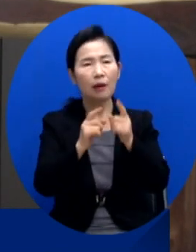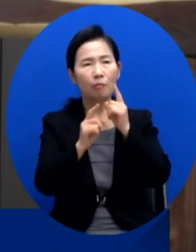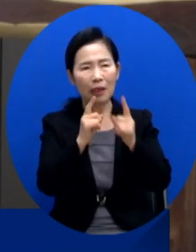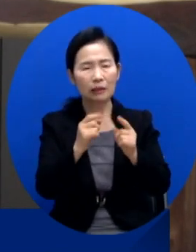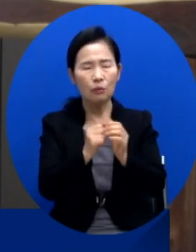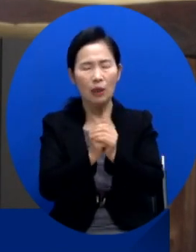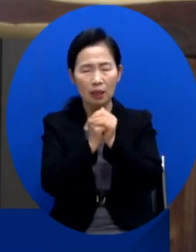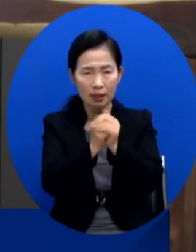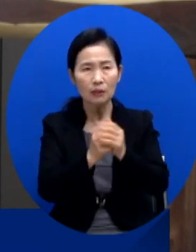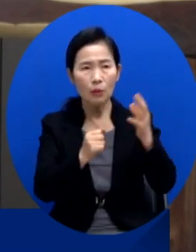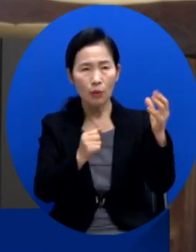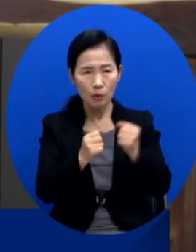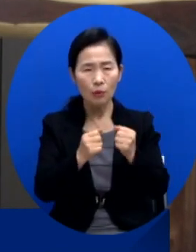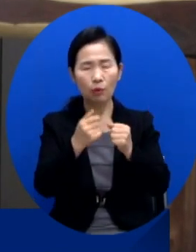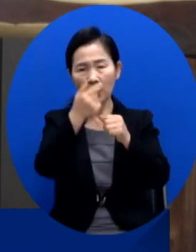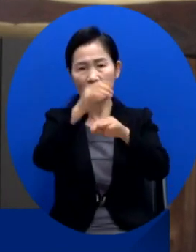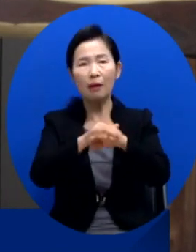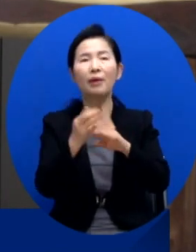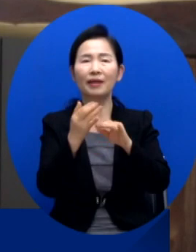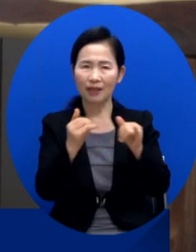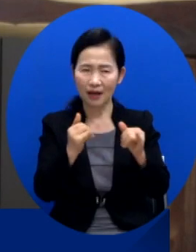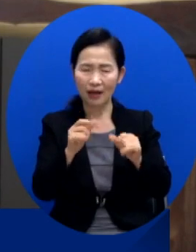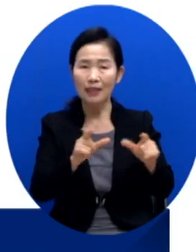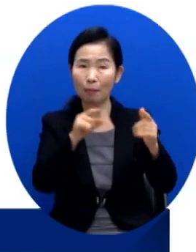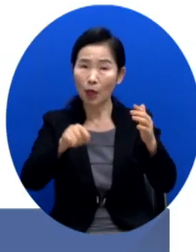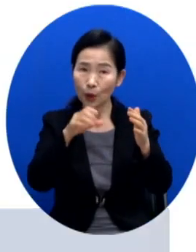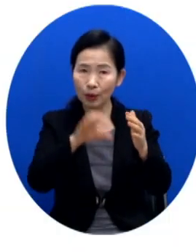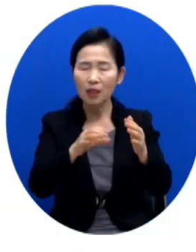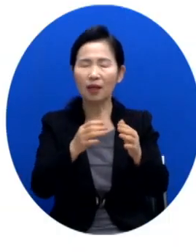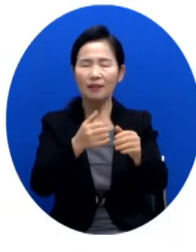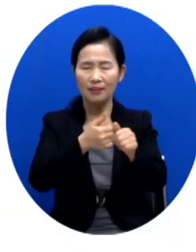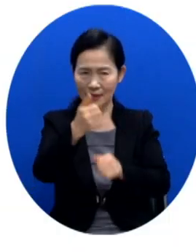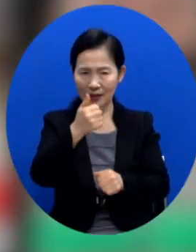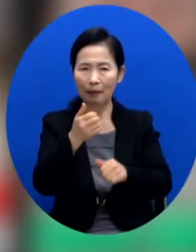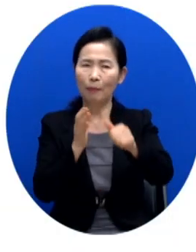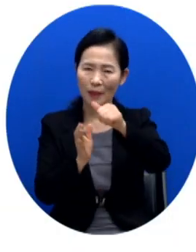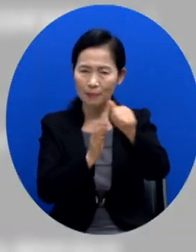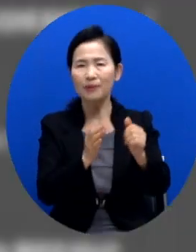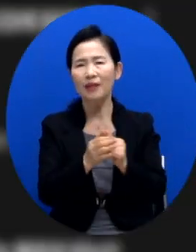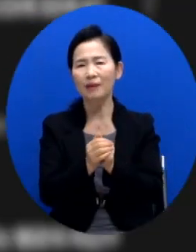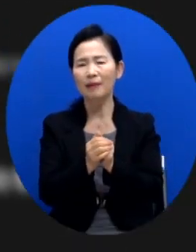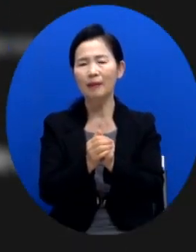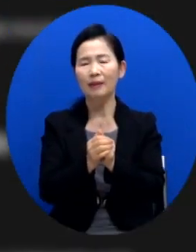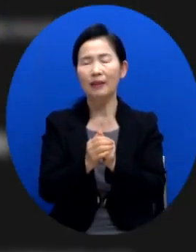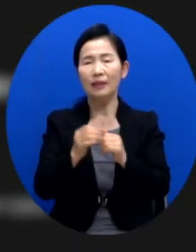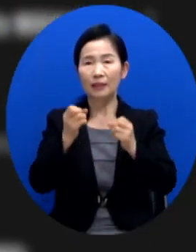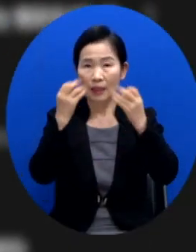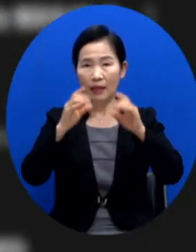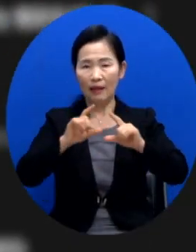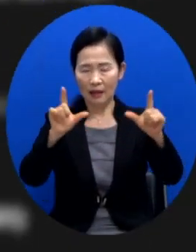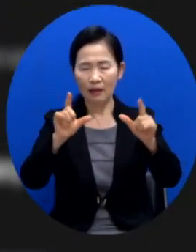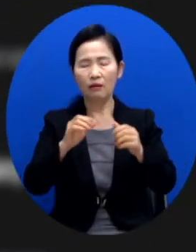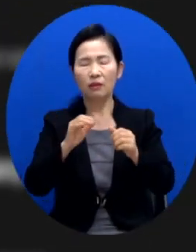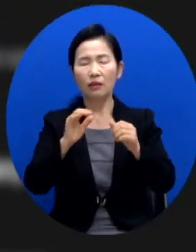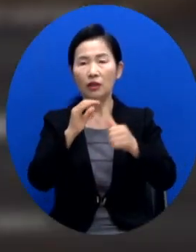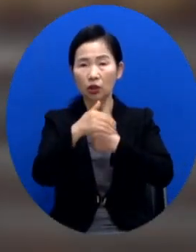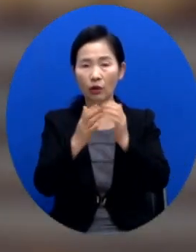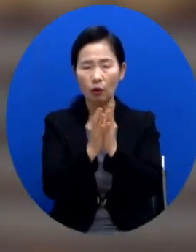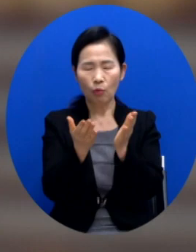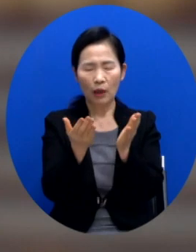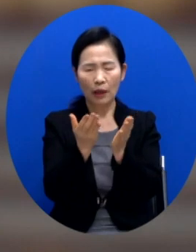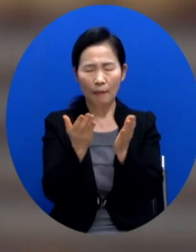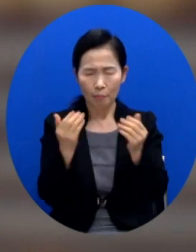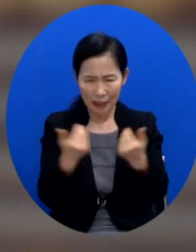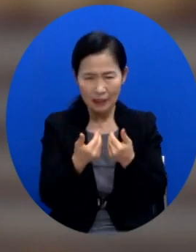기도로 삶의 예배자로서 승리하시길 바랍니다. 새해 반성경적인 주술문화에 대해 각별한 주의가